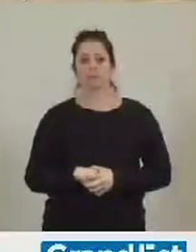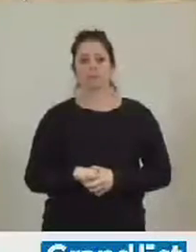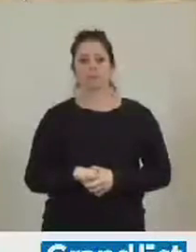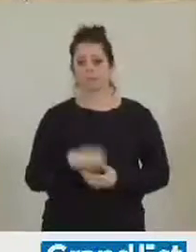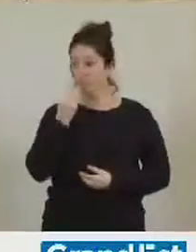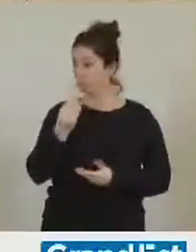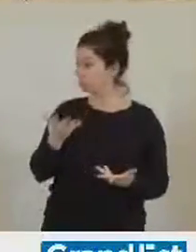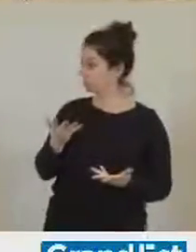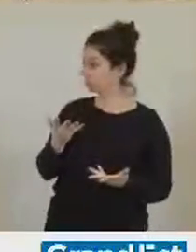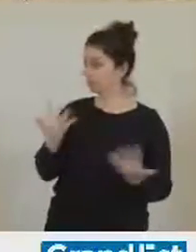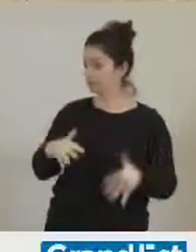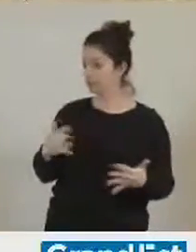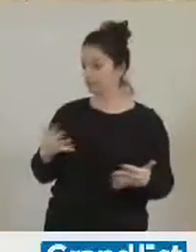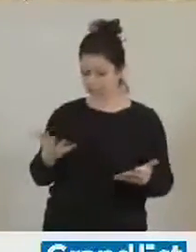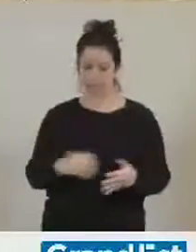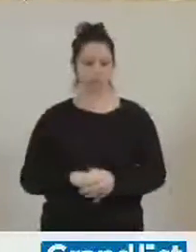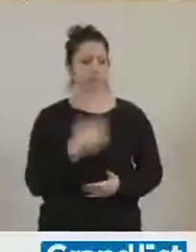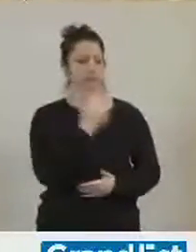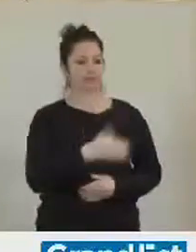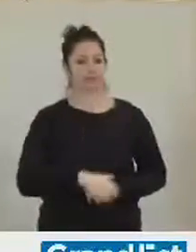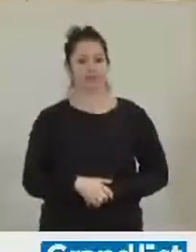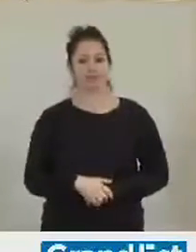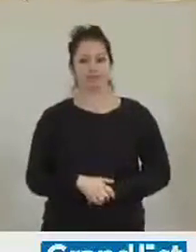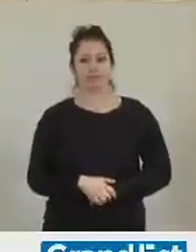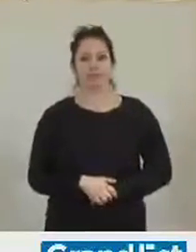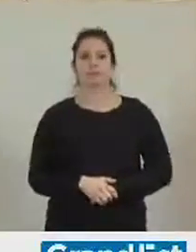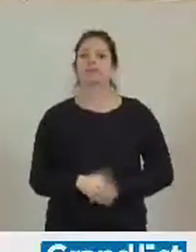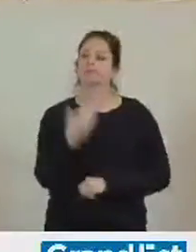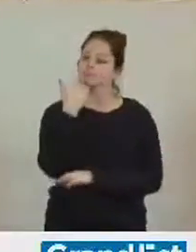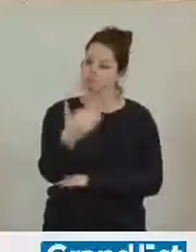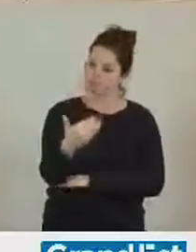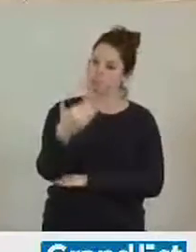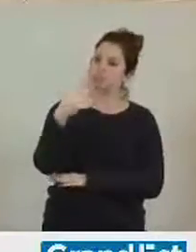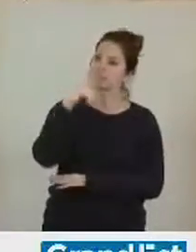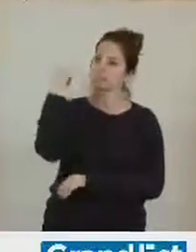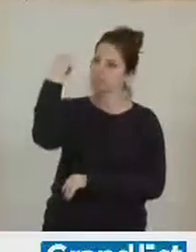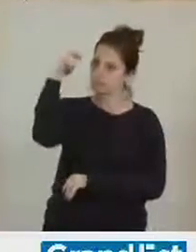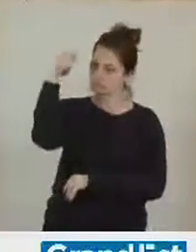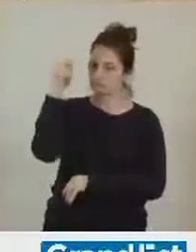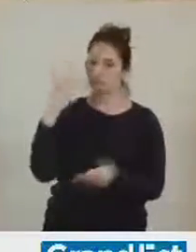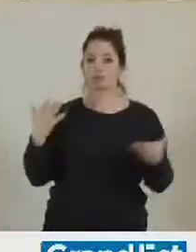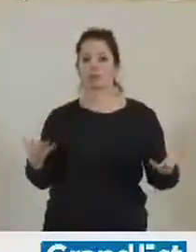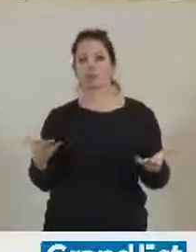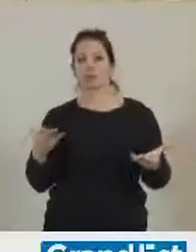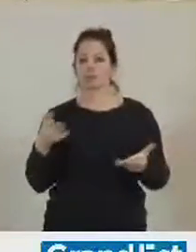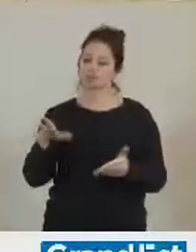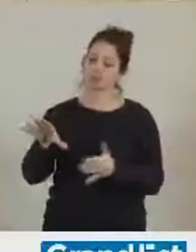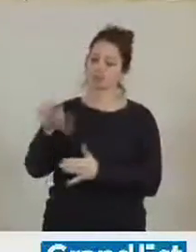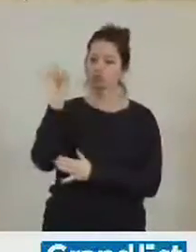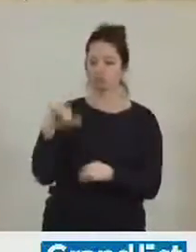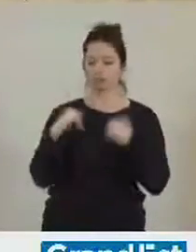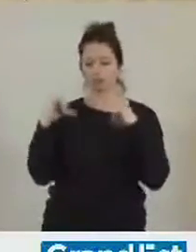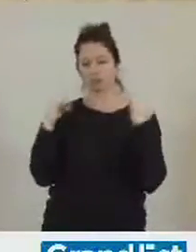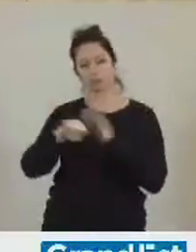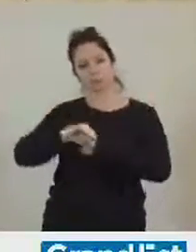C'est bon ? Merci. Vous remercier, Monsieur le Président, d'avoir inscrit la jeunesse comme l'une de vos priorités.